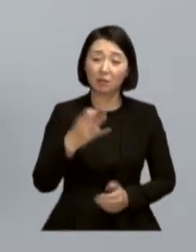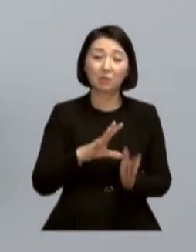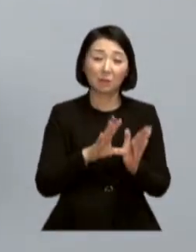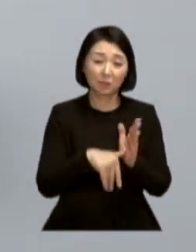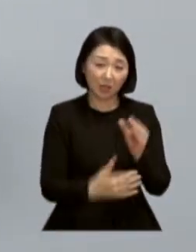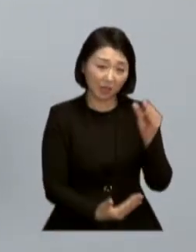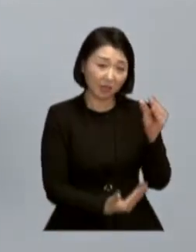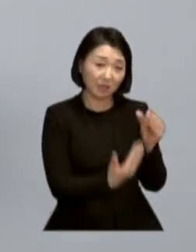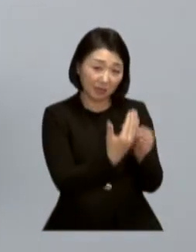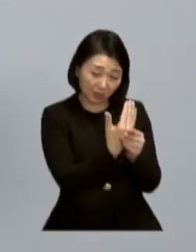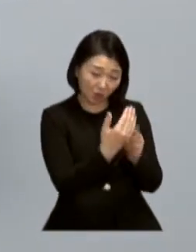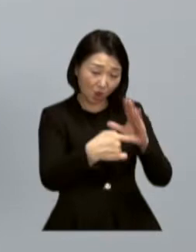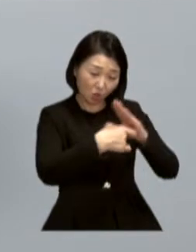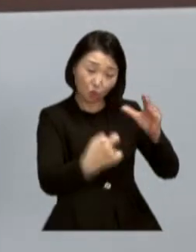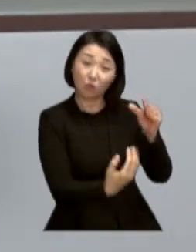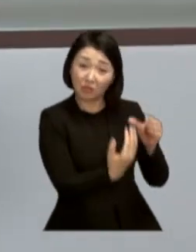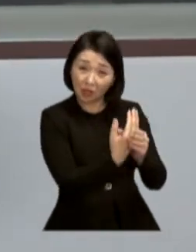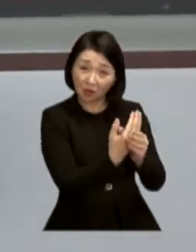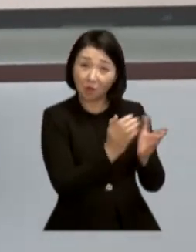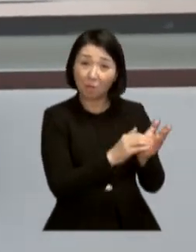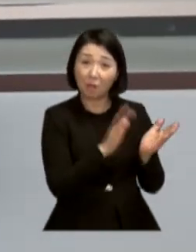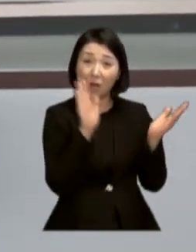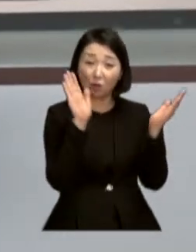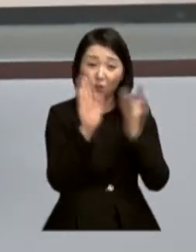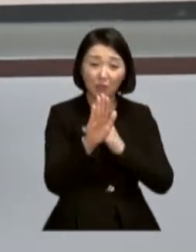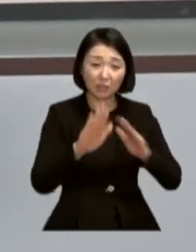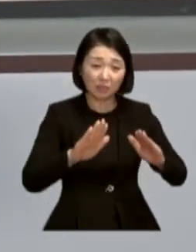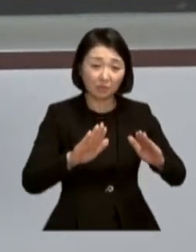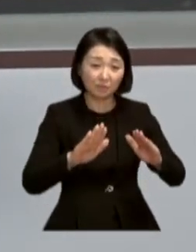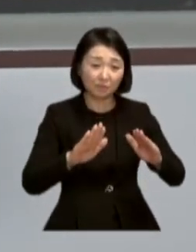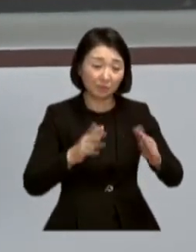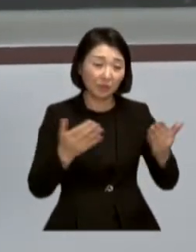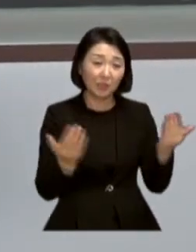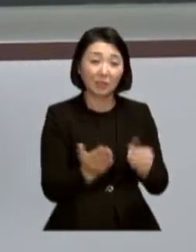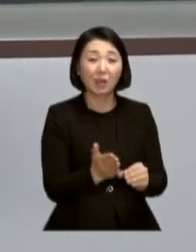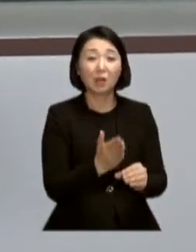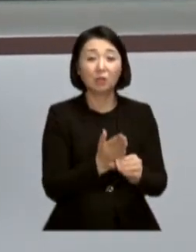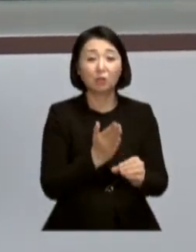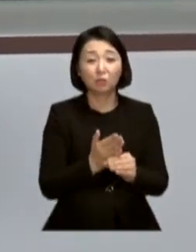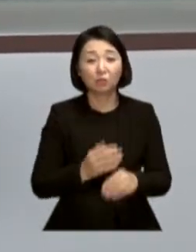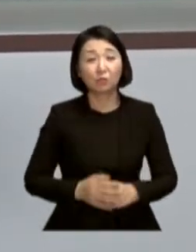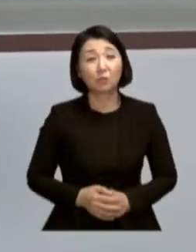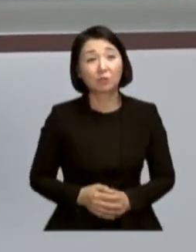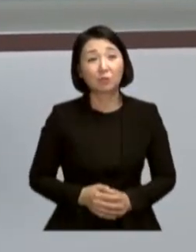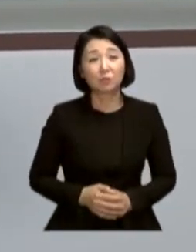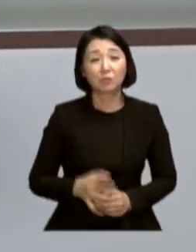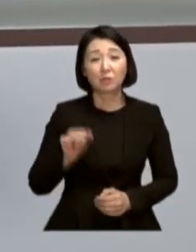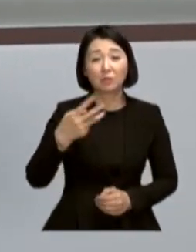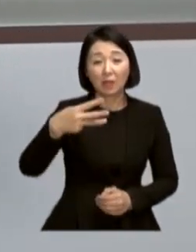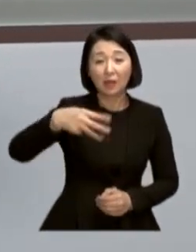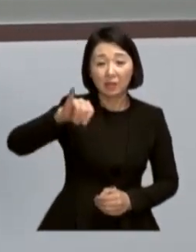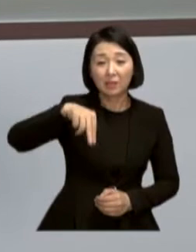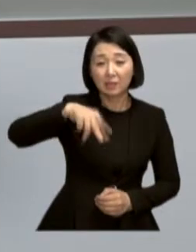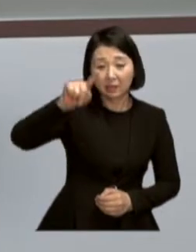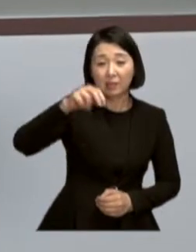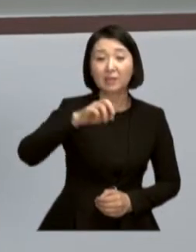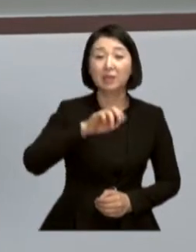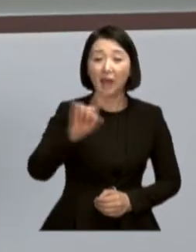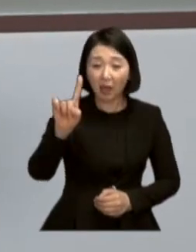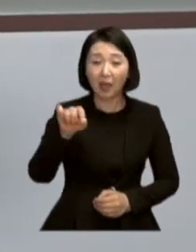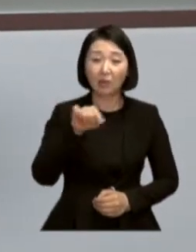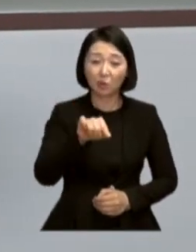그 사건이 계기가 되어서 지금 현재 사역하고 있는 딸리사이 꿈속 지역에 처음 2013년